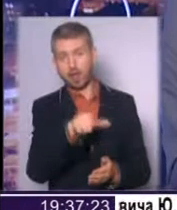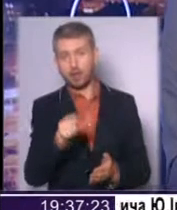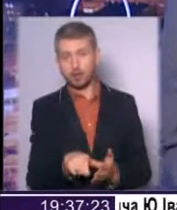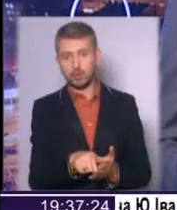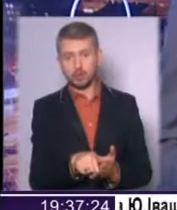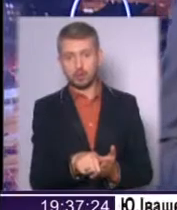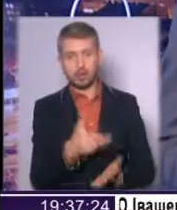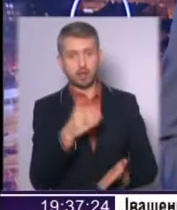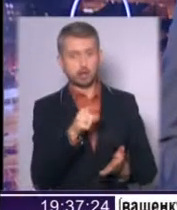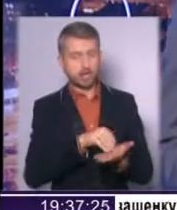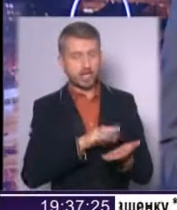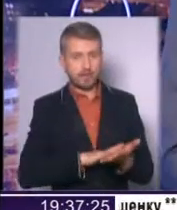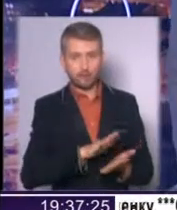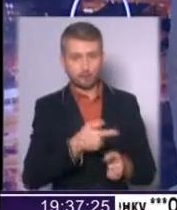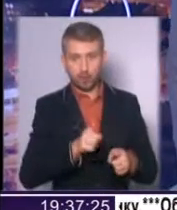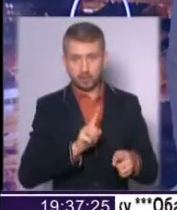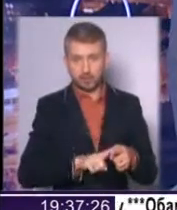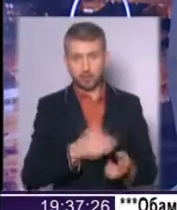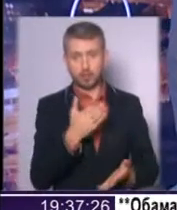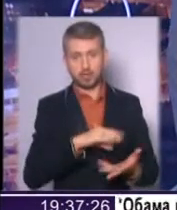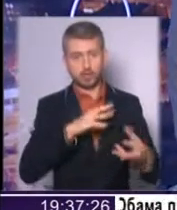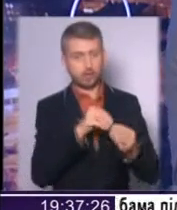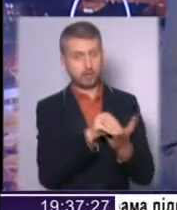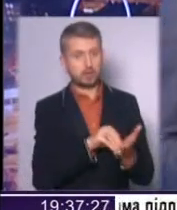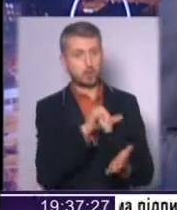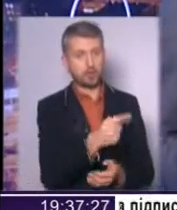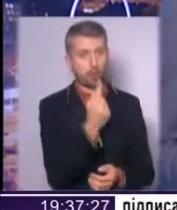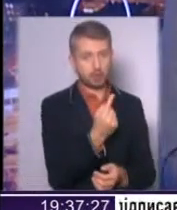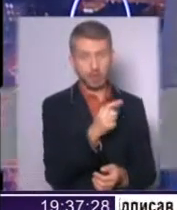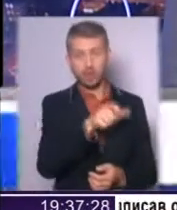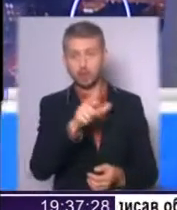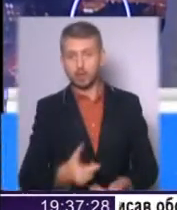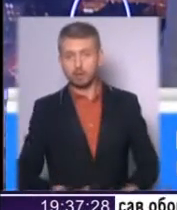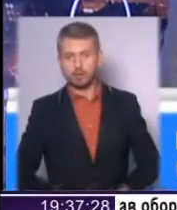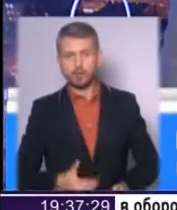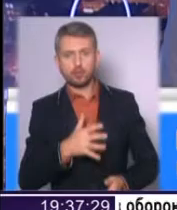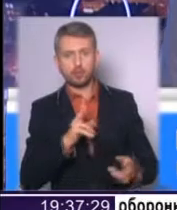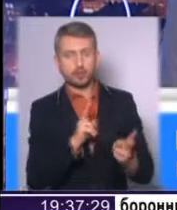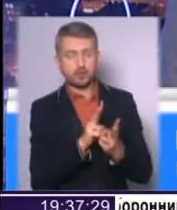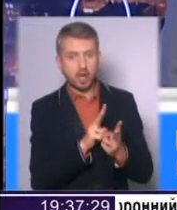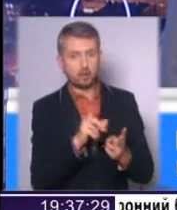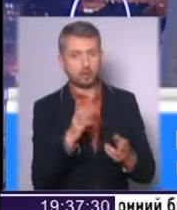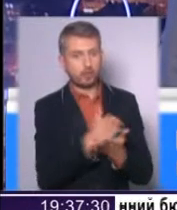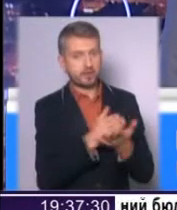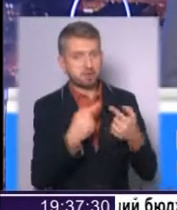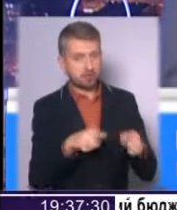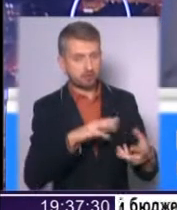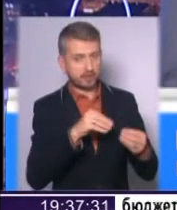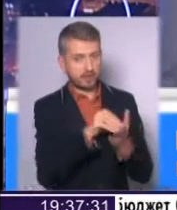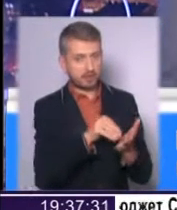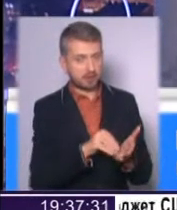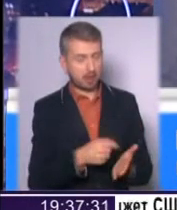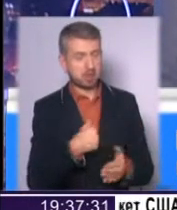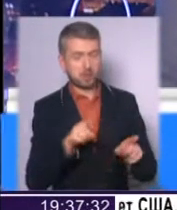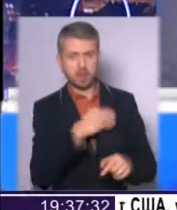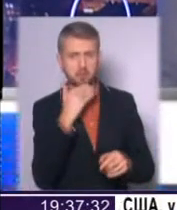захисту населення по Києву. Зі 120 тисяч людей, які звернулися за субсидією, та менше сотні відмов. Ну про